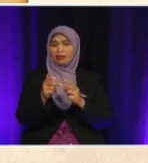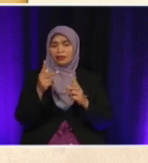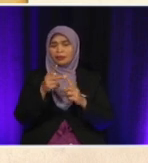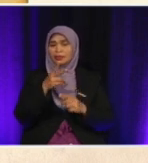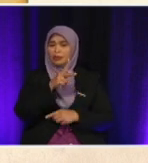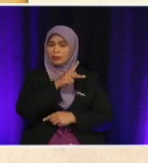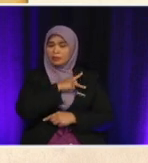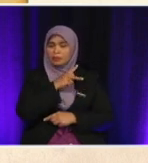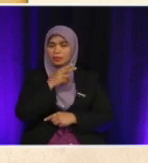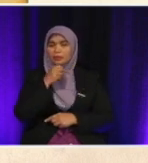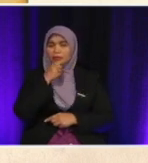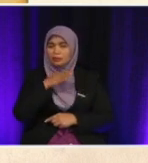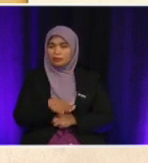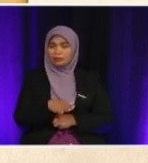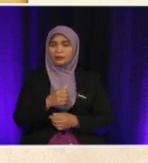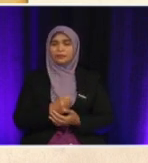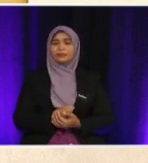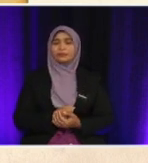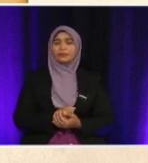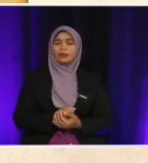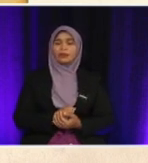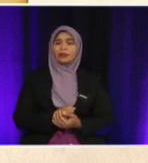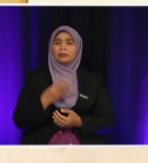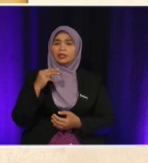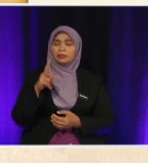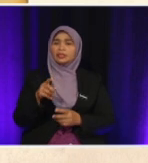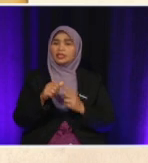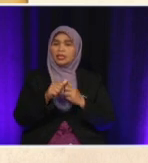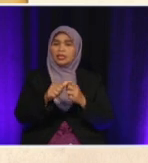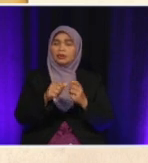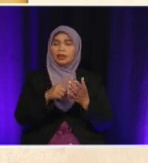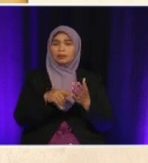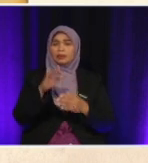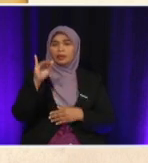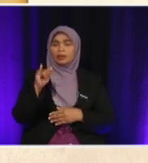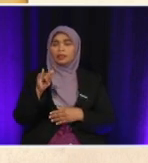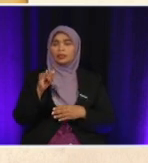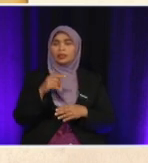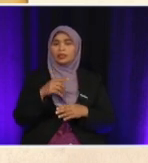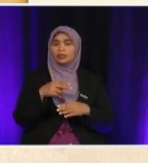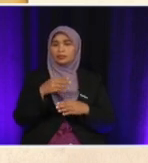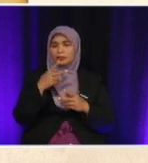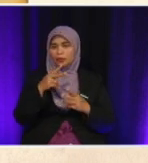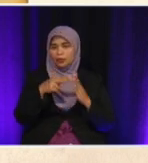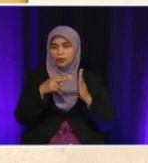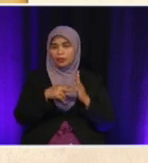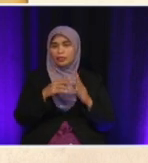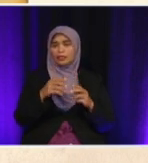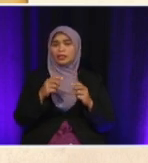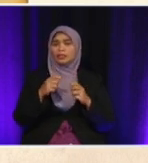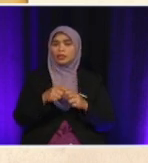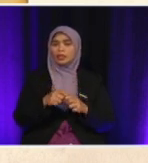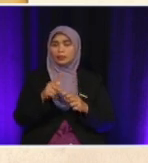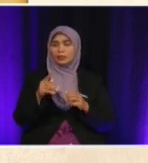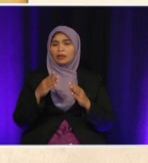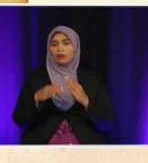telah mengikat perjanjian Jadi mereka kena akur dan patuh dengan apo-apo saja peraturan yang telah ditetapkan oleh